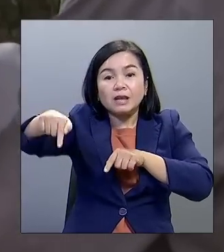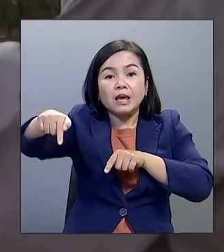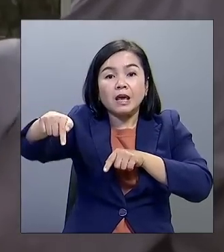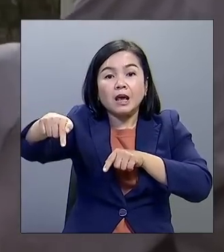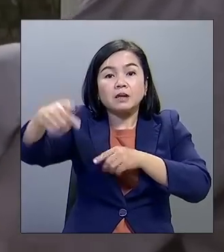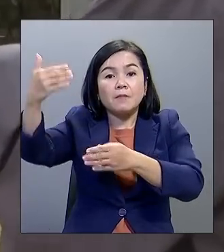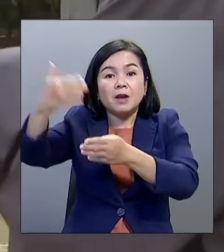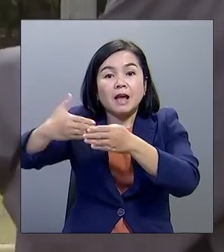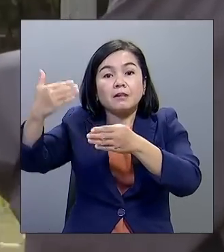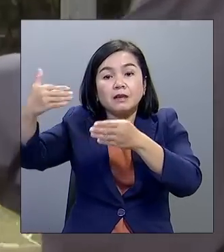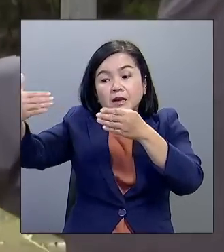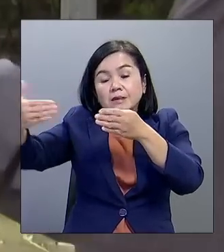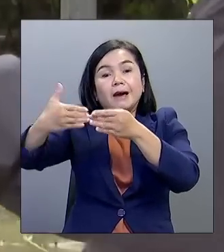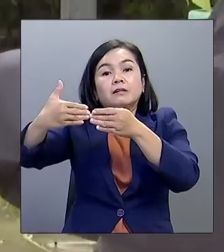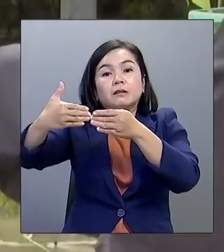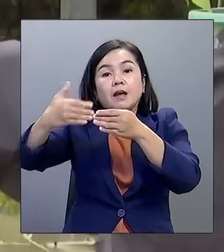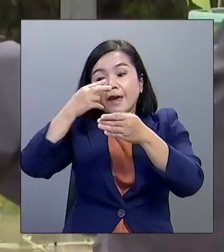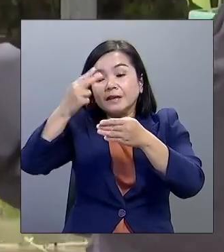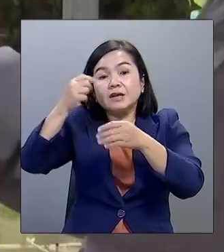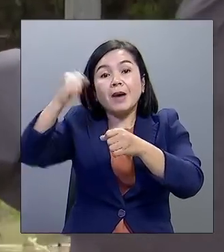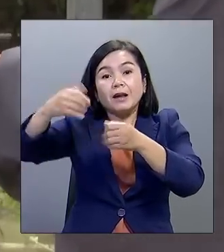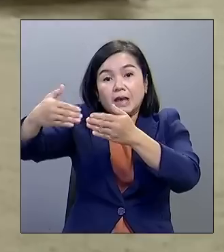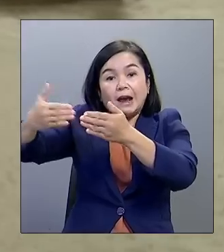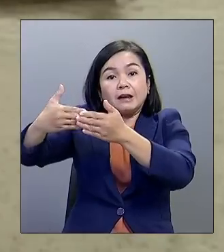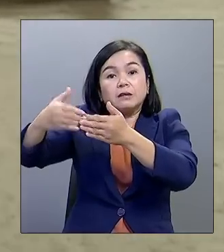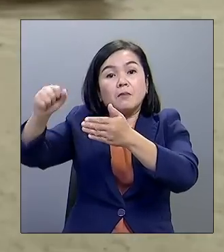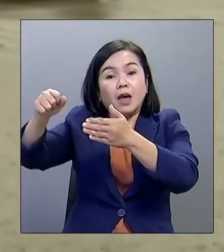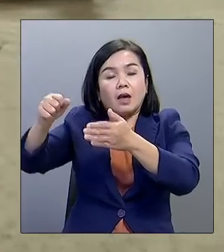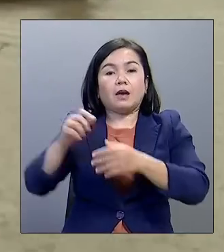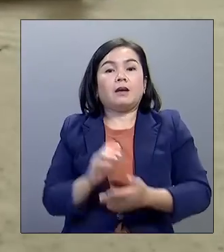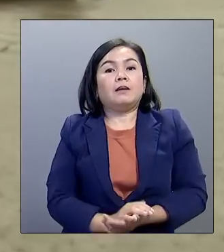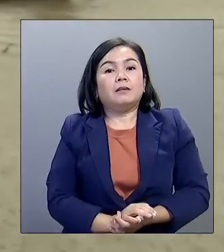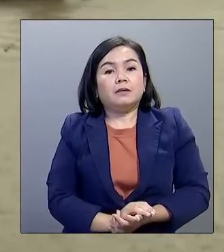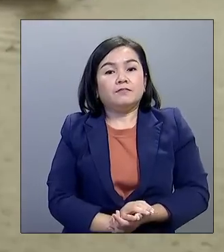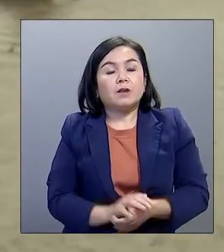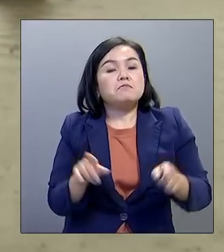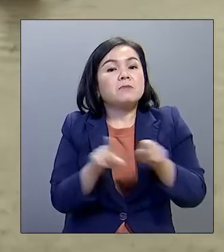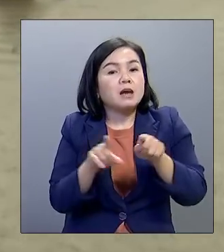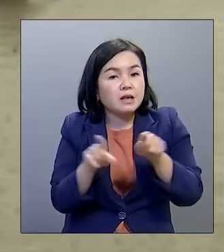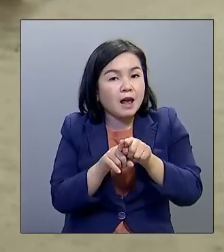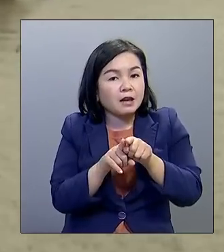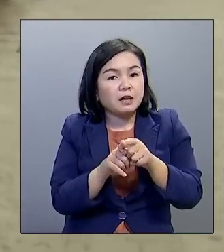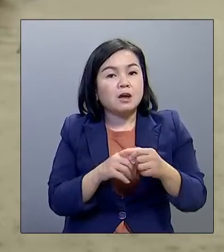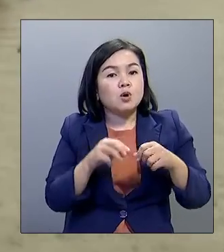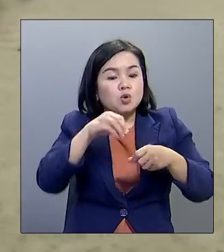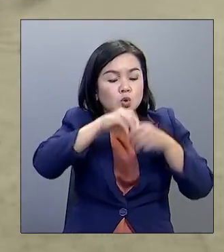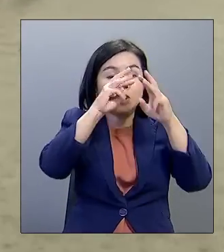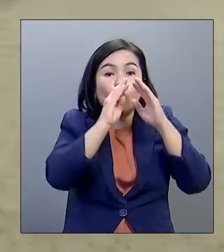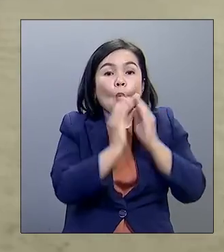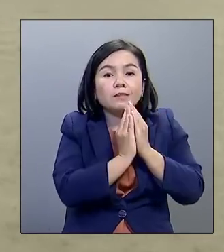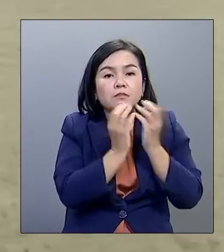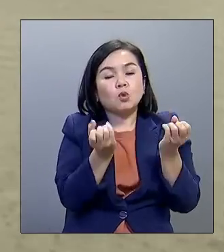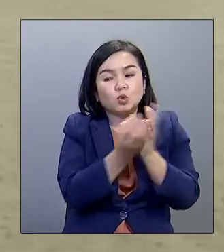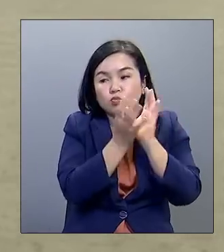กั้นน้ำเลยเหมือนกับเขื่อนกั้นน้ำเลยลูกเห็นไหมตรงนี้อ่ะ นอกจากนี้ภายในวัดควนลังเองก็ได้รับผลกระทบ